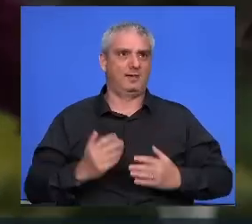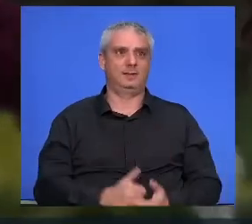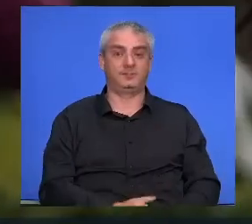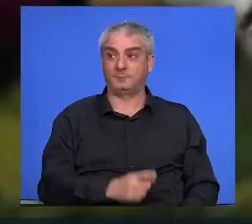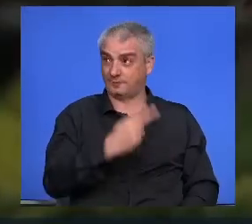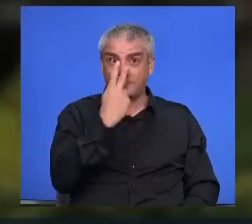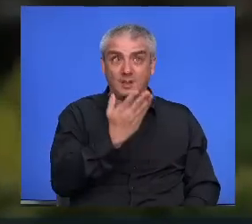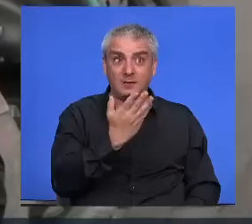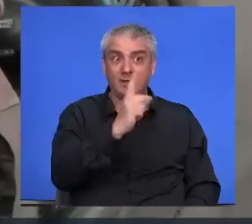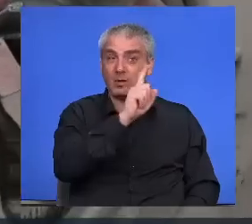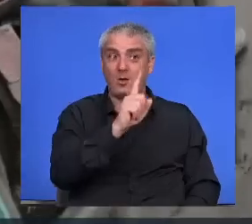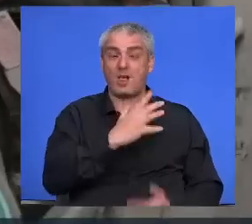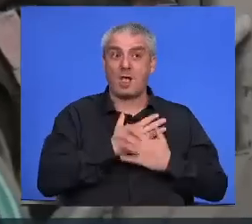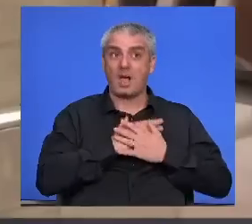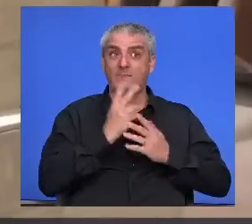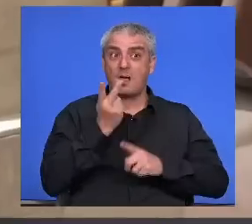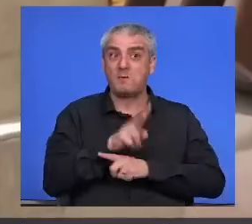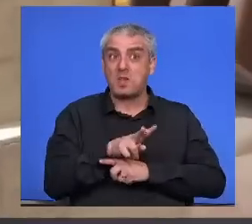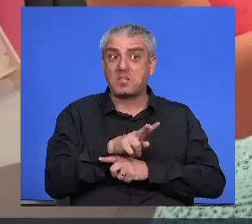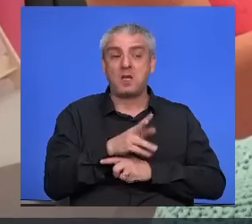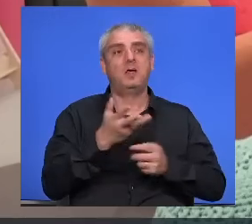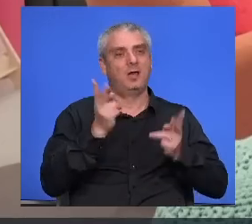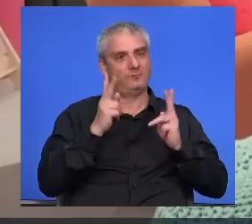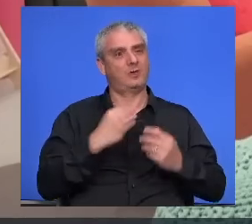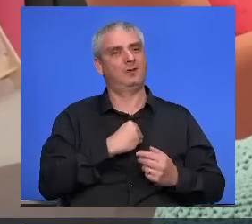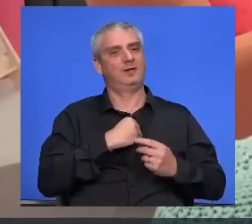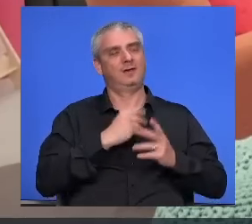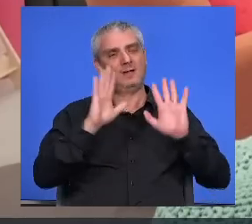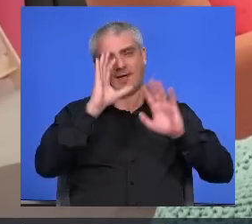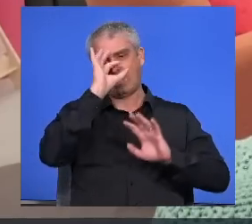תהיתם? אולי אהבה בכל זאת מתה? מזל שאפשר להתנחם באיזה